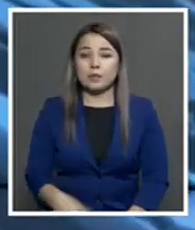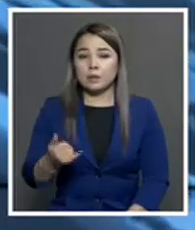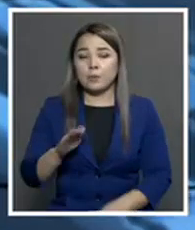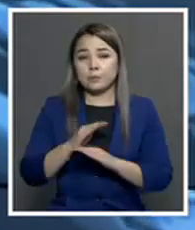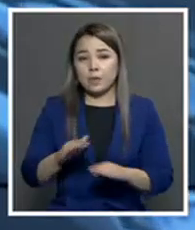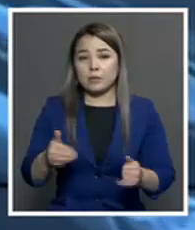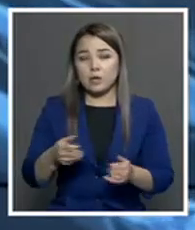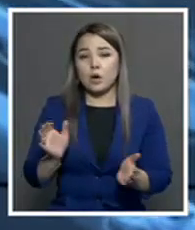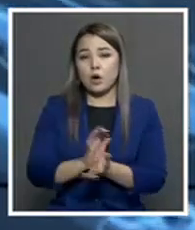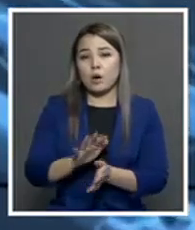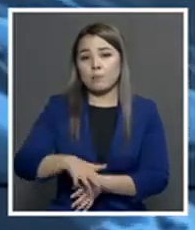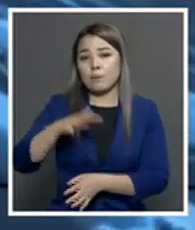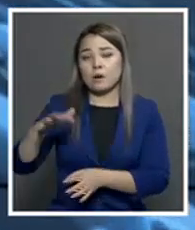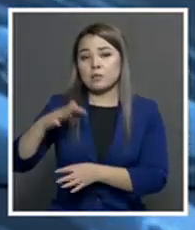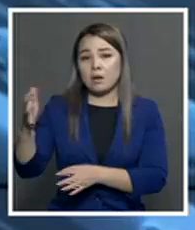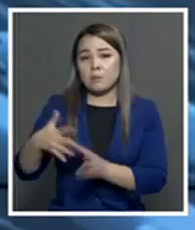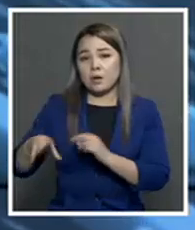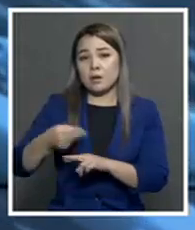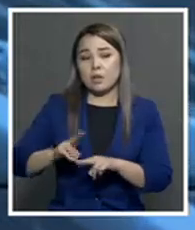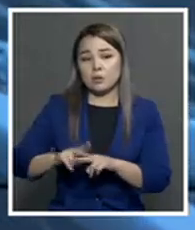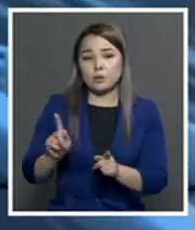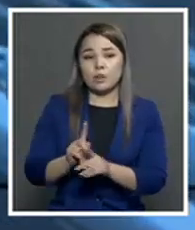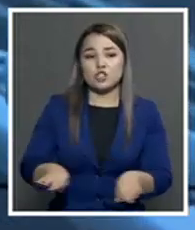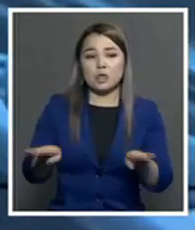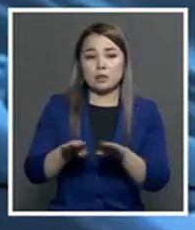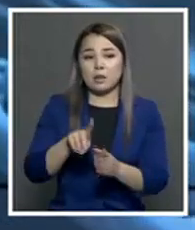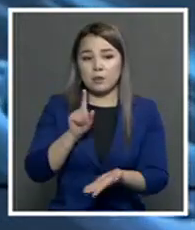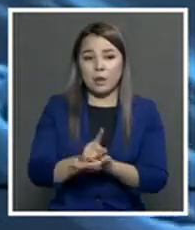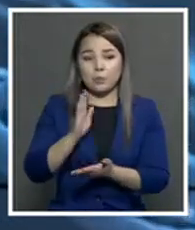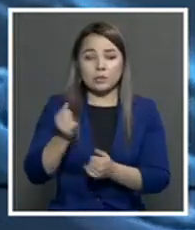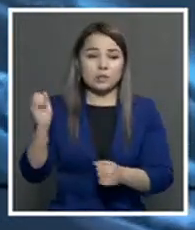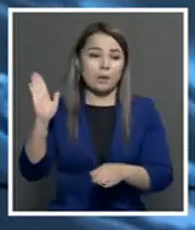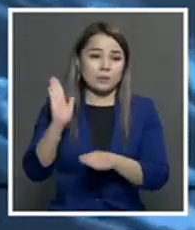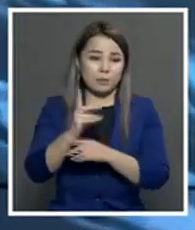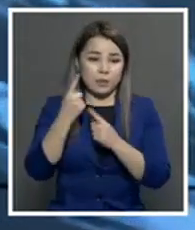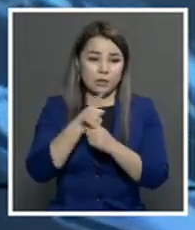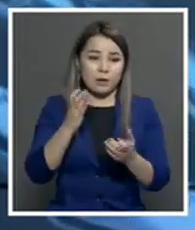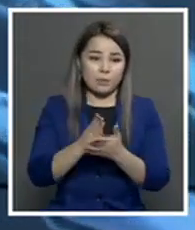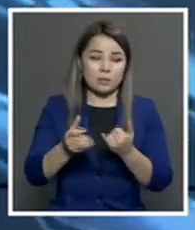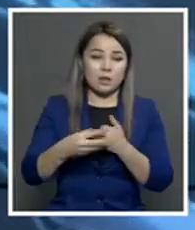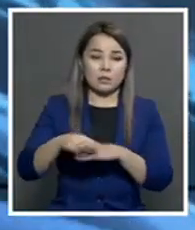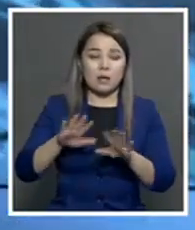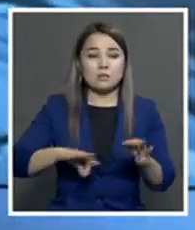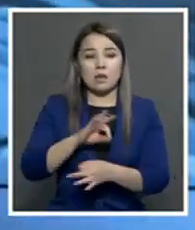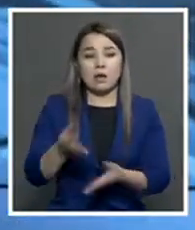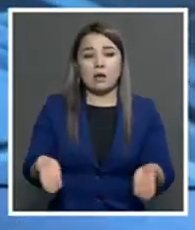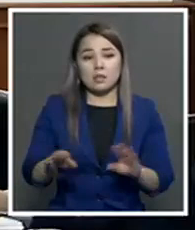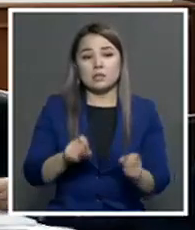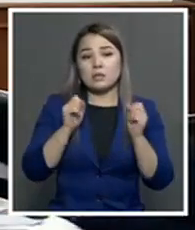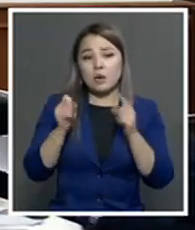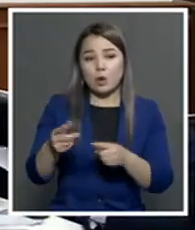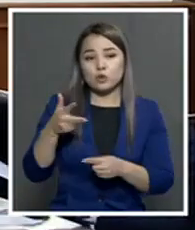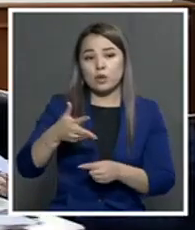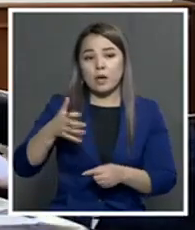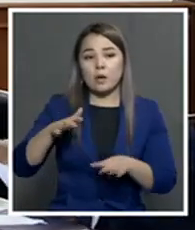Бей-берекет қоқыс полигондары жабылады. Үкімет басшысы экология министріне осындай тапсырма берді. Елде тұрмыстық қалдықтарды тастайтын